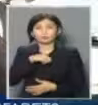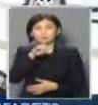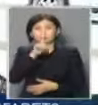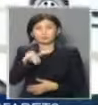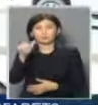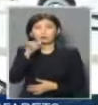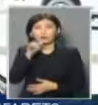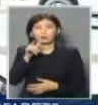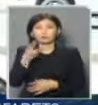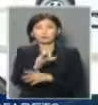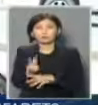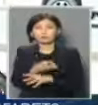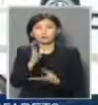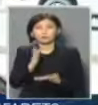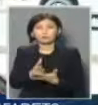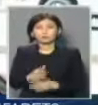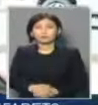пандай. Зьянду вообще.